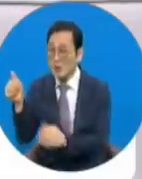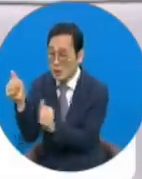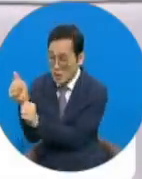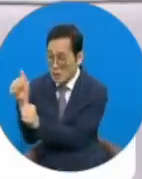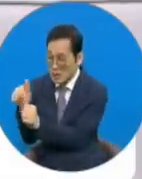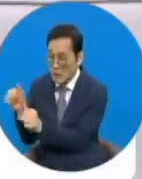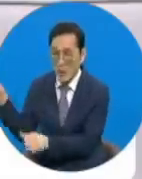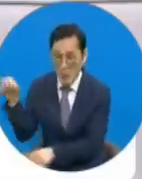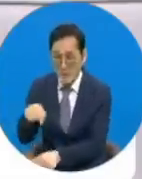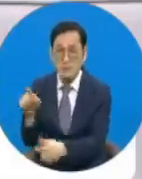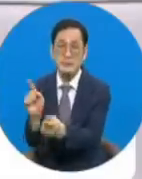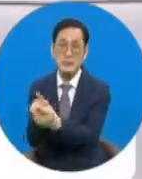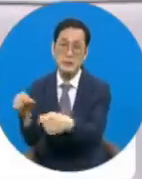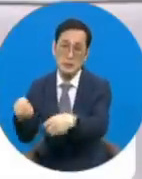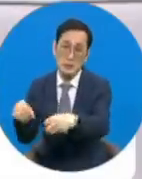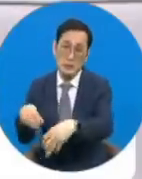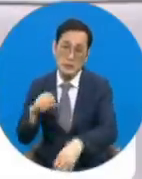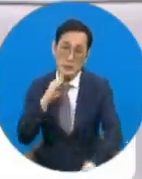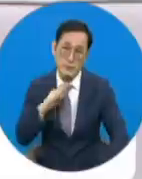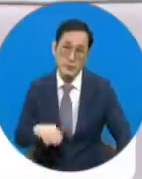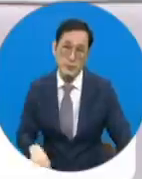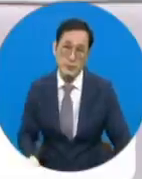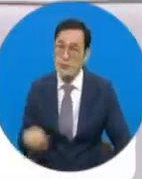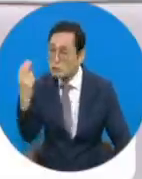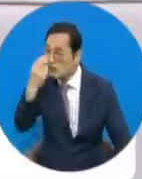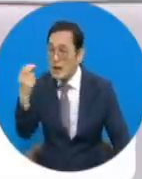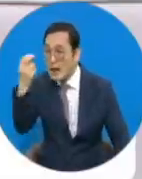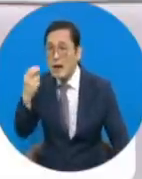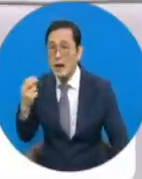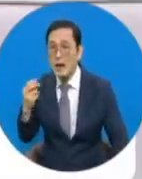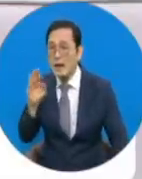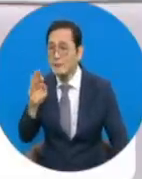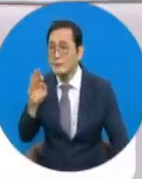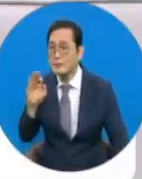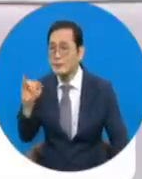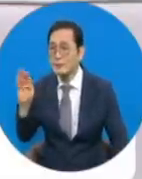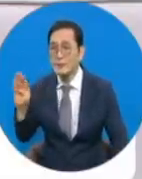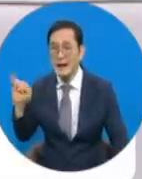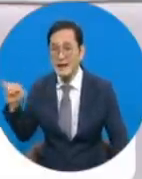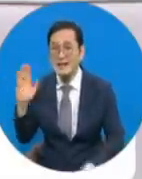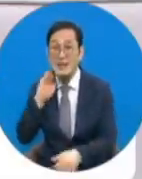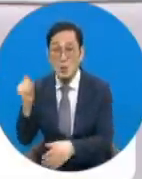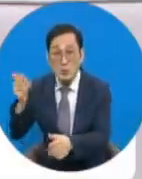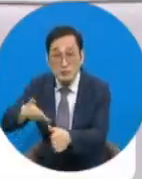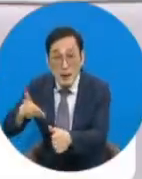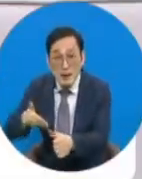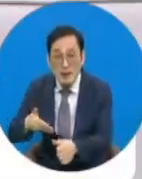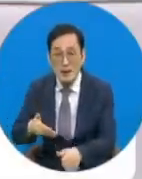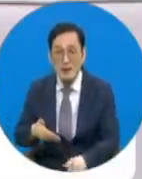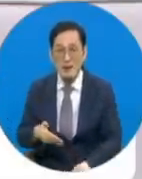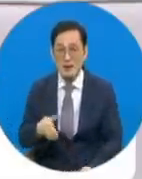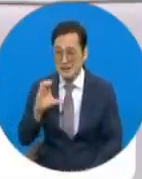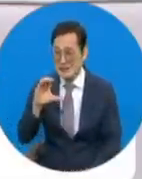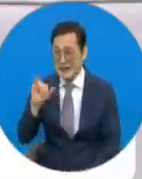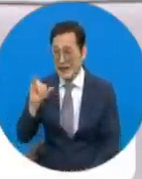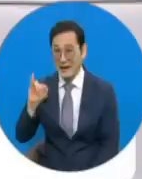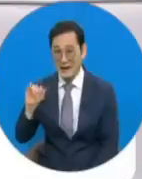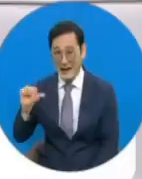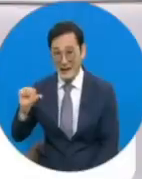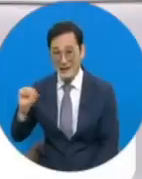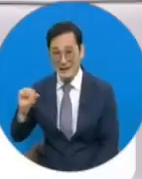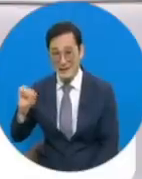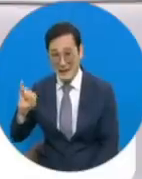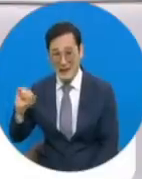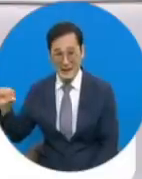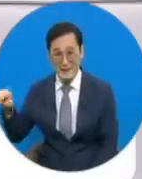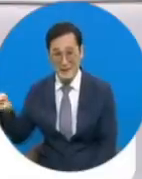와서 얘기하는 거 아니에요? 근데 수사 책임자인 FBI가 와서 얘기하고 CIA가 와 가지고 아, 당신 대통령